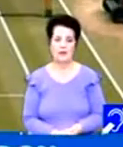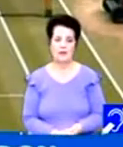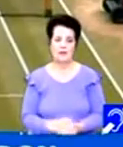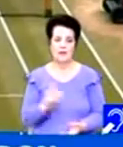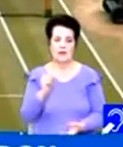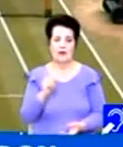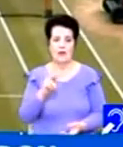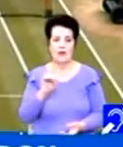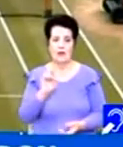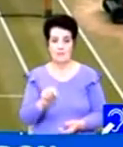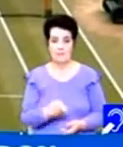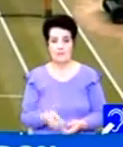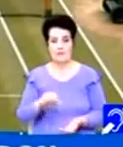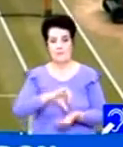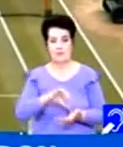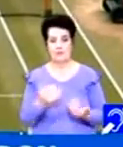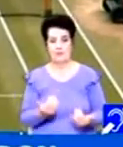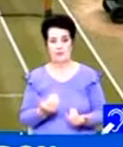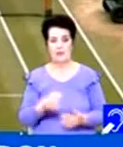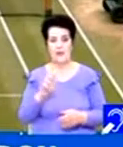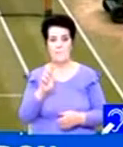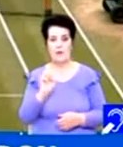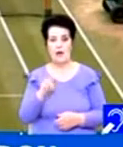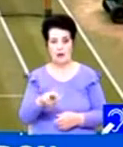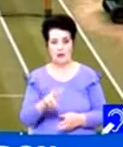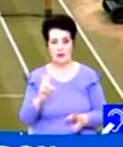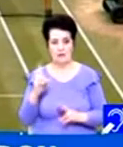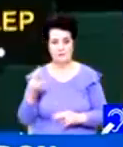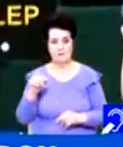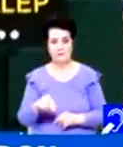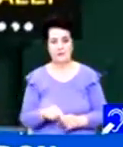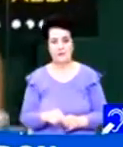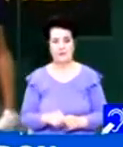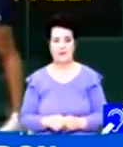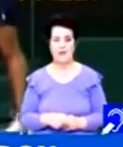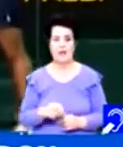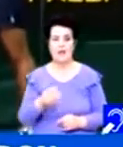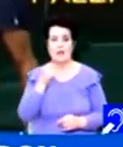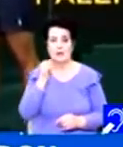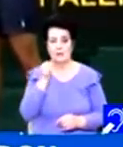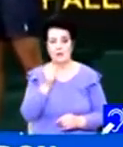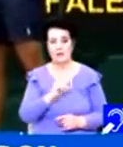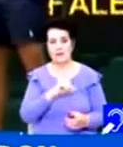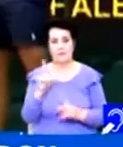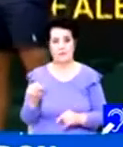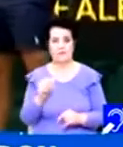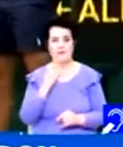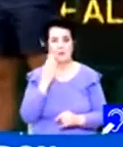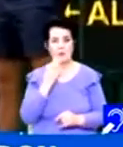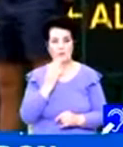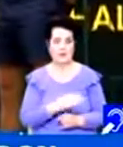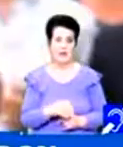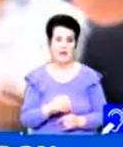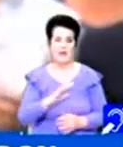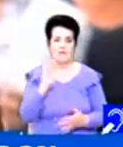Simona Halep va participa în această seară la balul organizat după încheierea turneului de la Wimbledon, iar mâine se întoarce în România. Victoria ei a